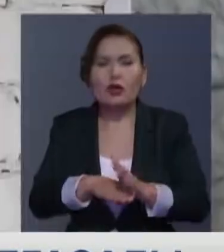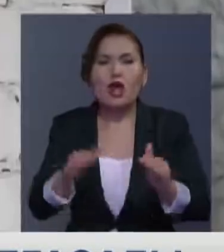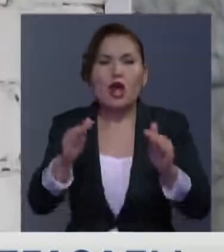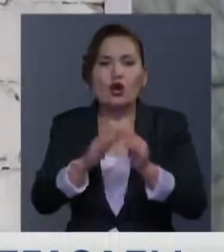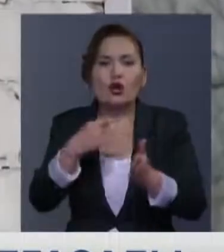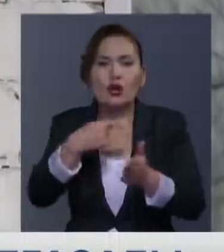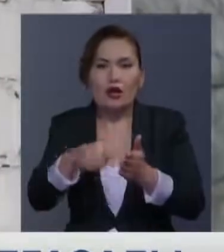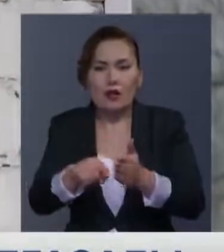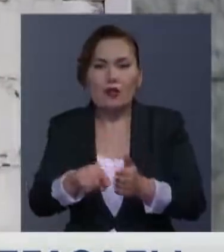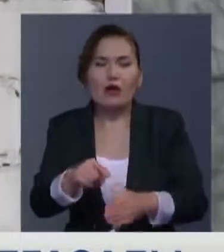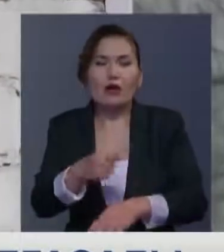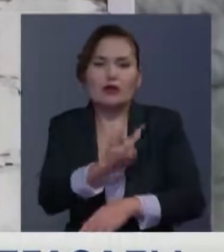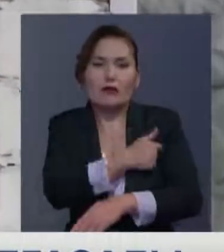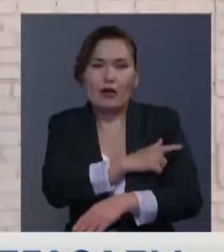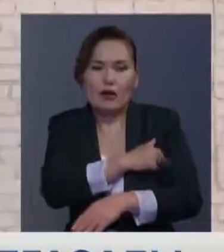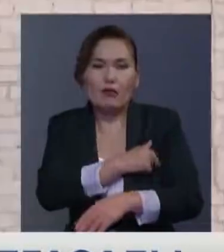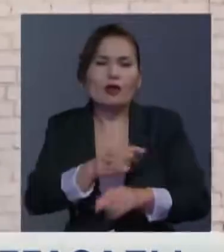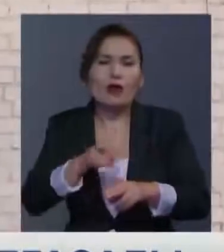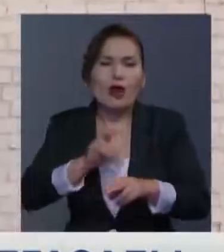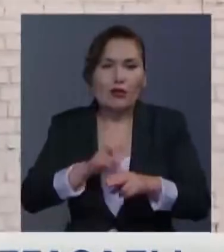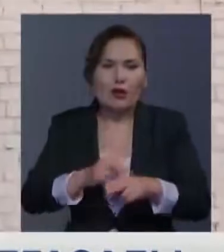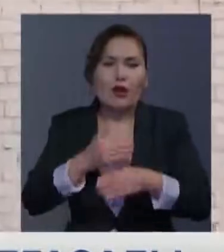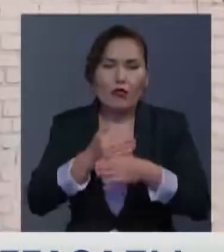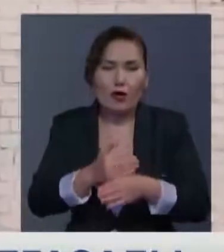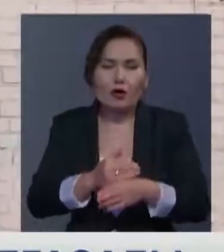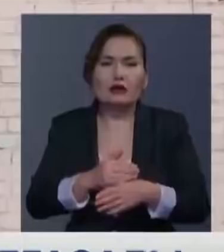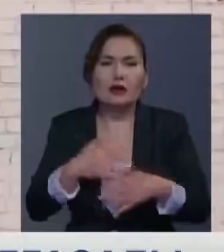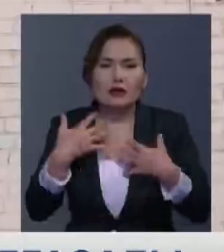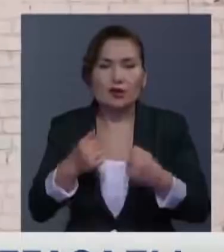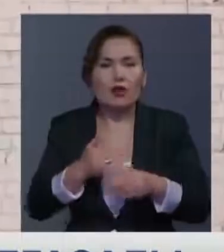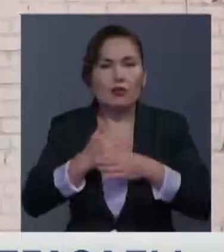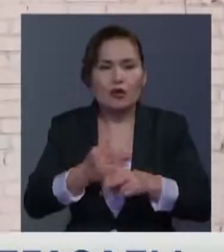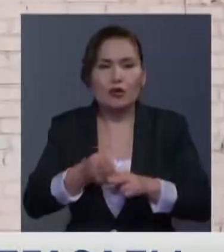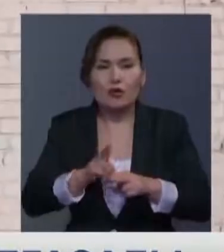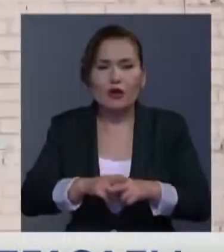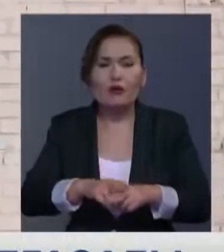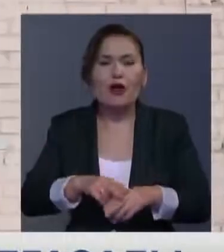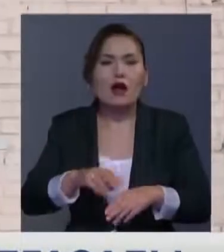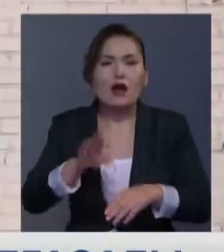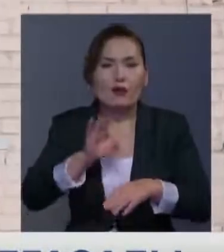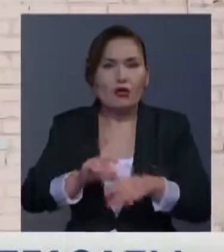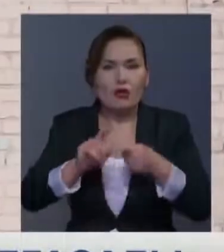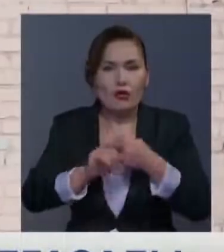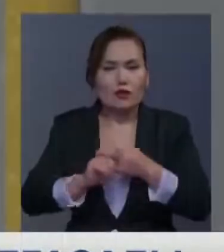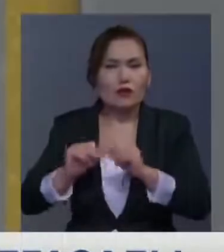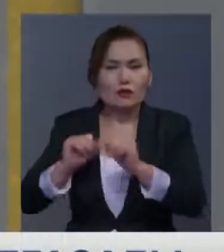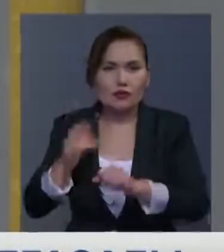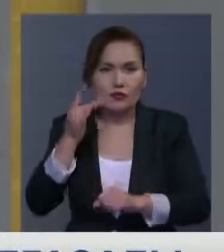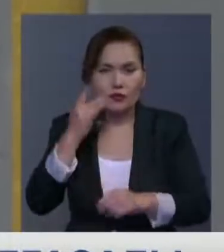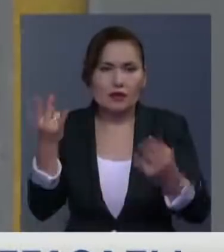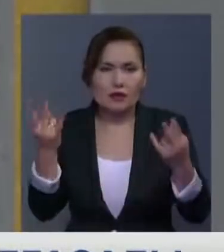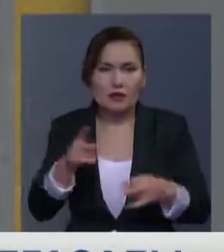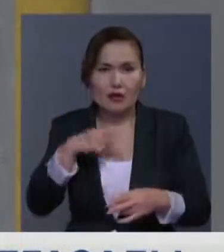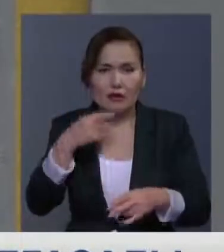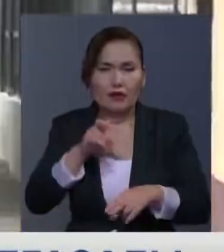шыққандары оңалту шараларын қабылдап жатыр. Сондықтан сақтық шараларына немқұрайдылық танытпаған жөн, дейді дәрігерлер.